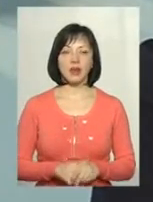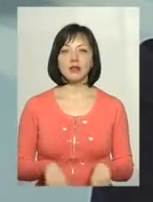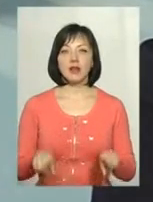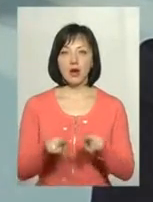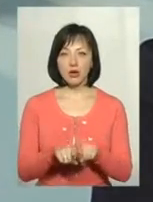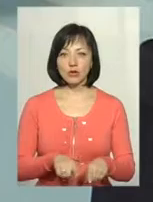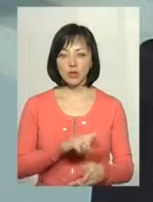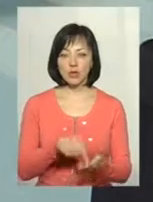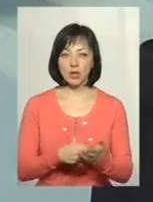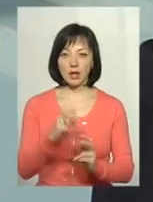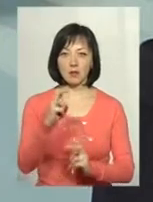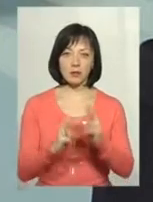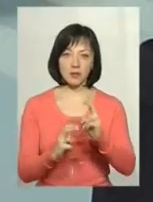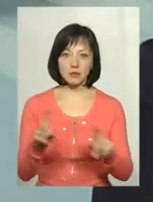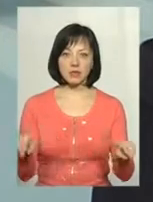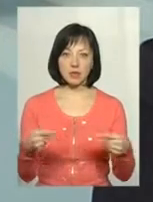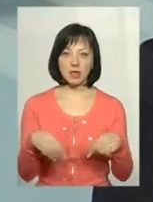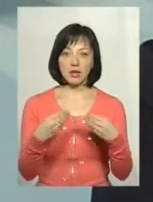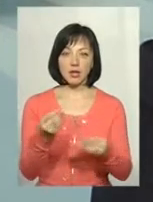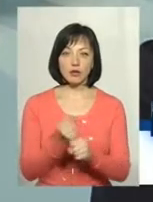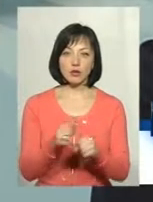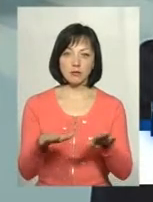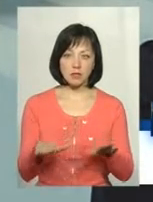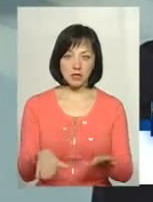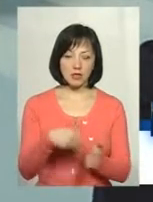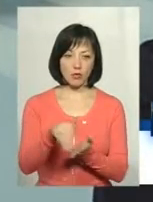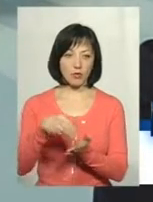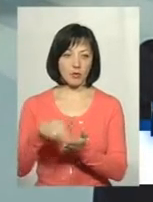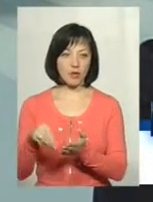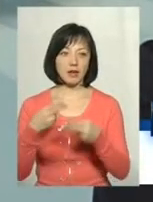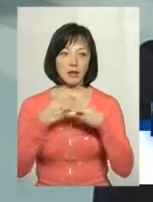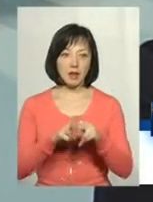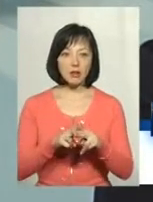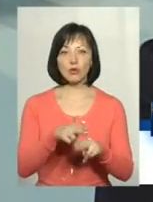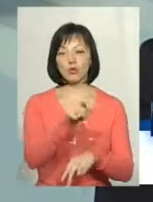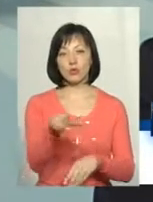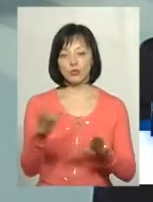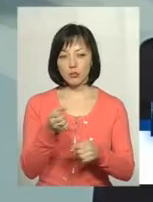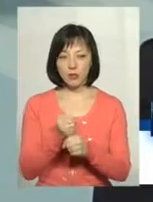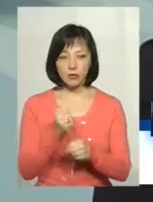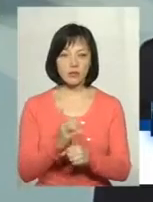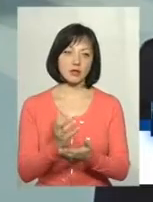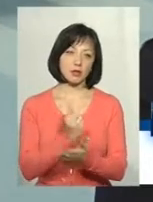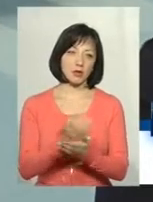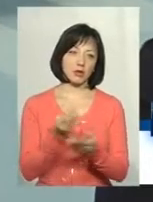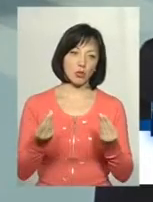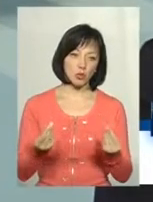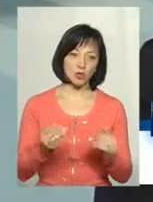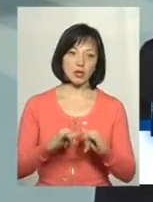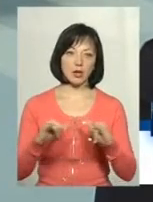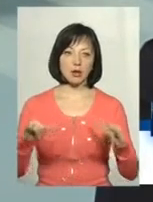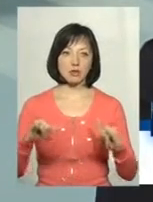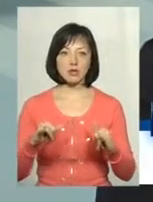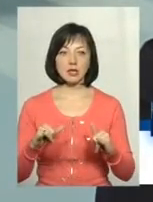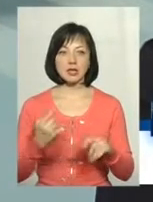комунальне підприємство, яке ми створили, воно дає робочі місця, тому що ми закупили техніку, люди будуть працювати, люди будуть заробляти кошти для розвитку. Ми